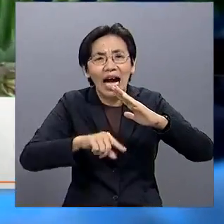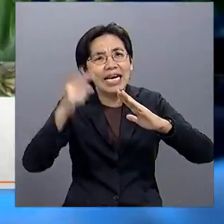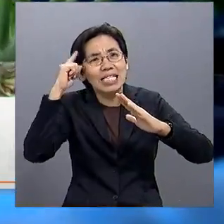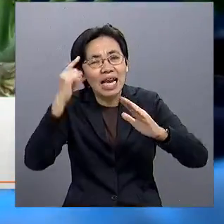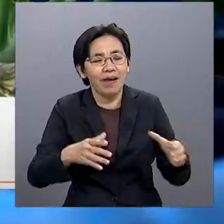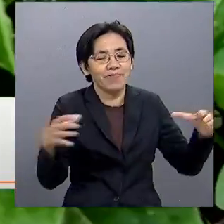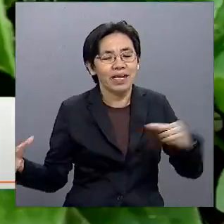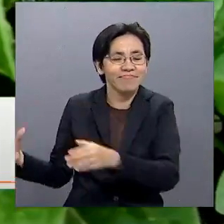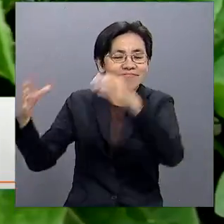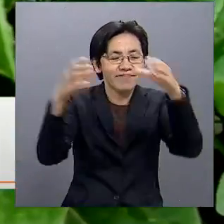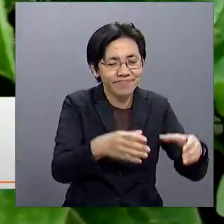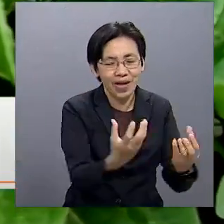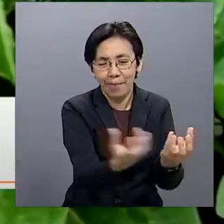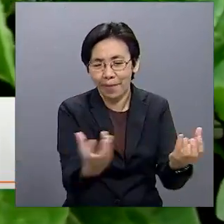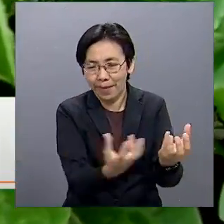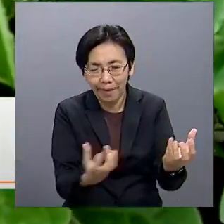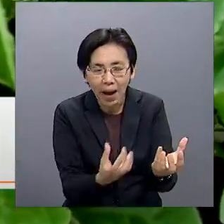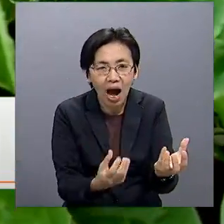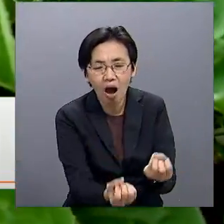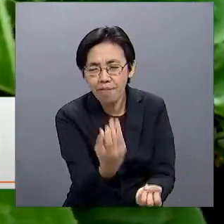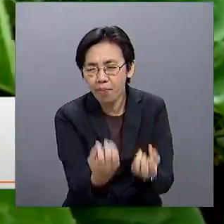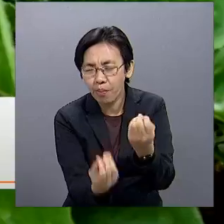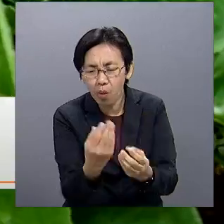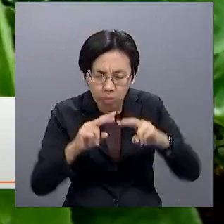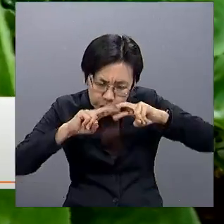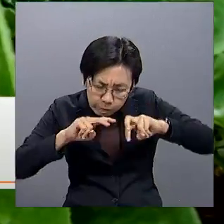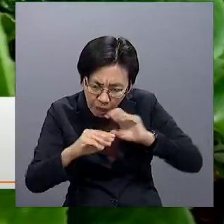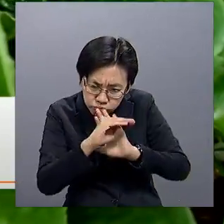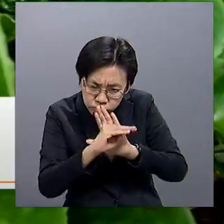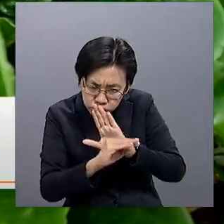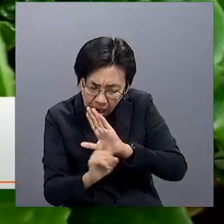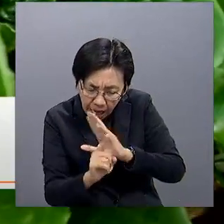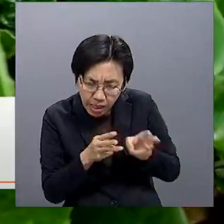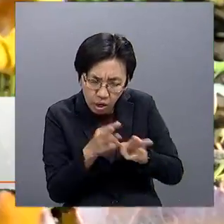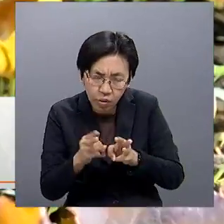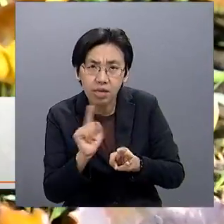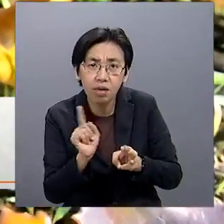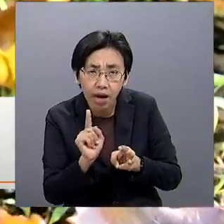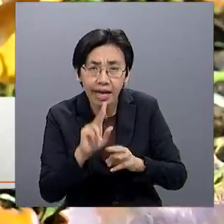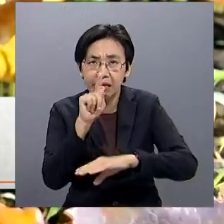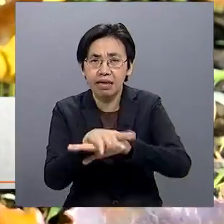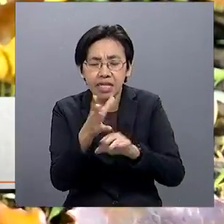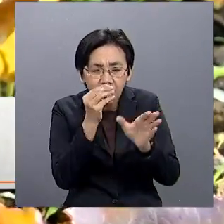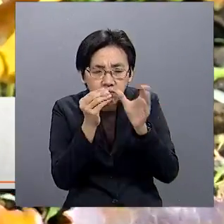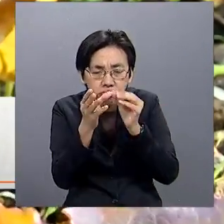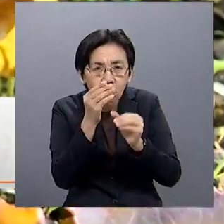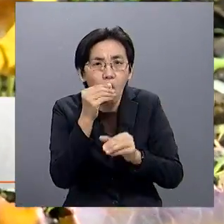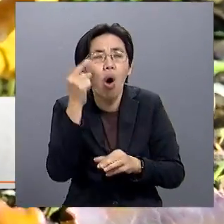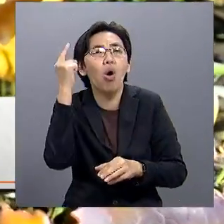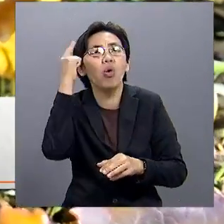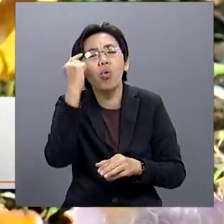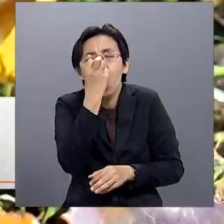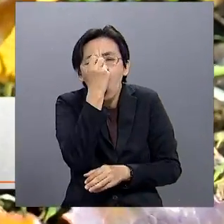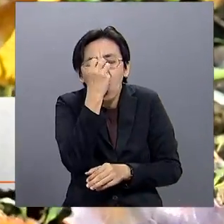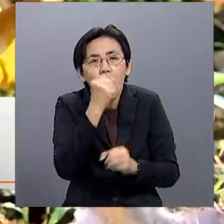มือปลูกนะคะแล้วก็ใช้เวลาศึกษาขั้นตอนเคล็ดลับการปลูกจากอินเทอร์เน็ตนั่นเองค่ะก็ลองผิดลองถูกมาเรื่อยๆนะคะ